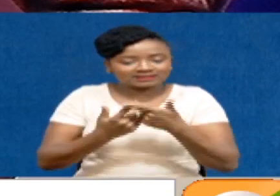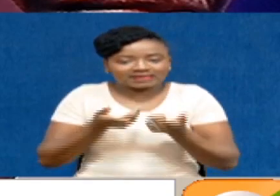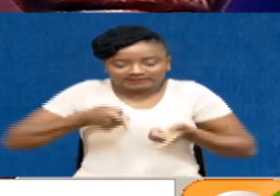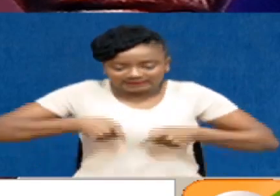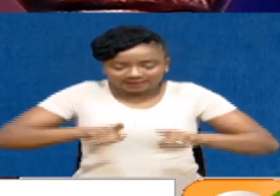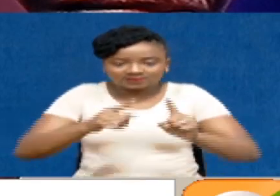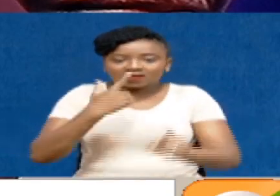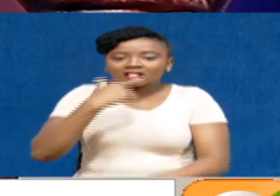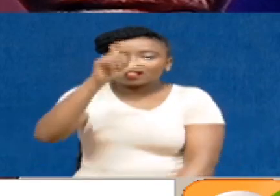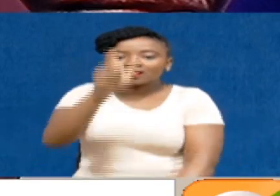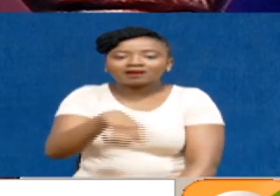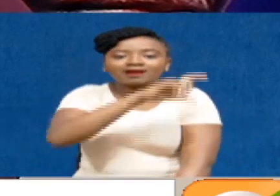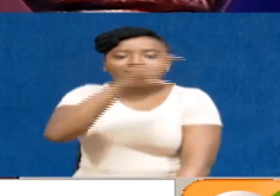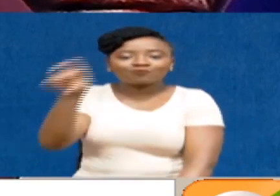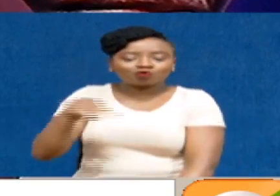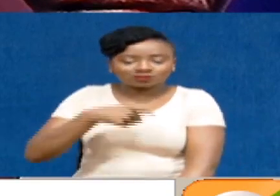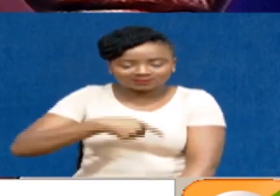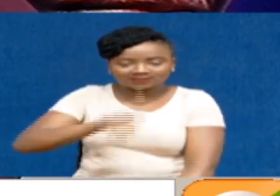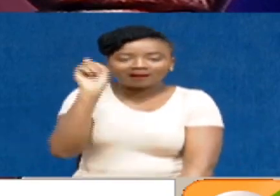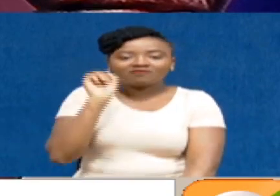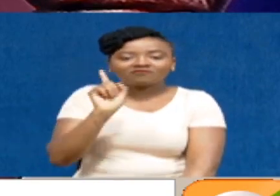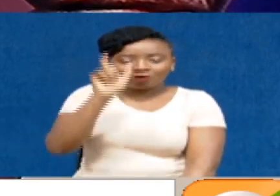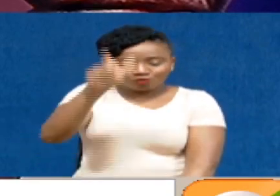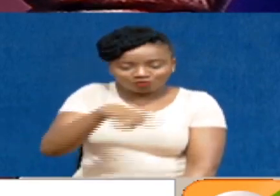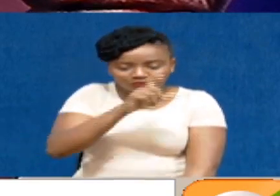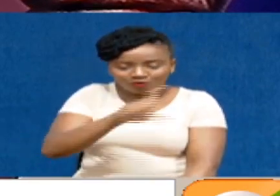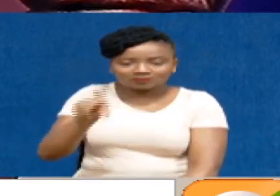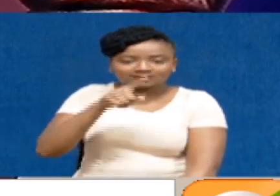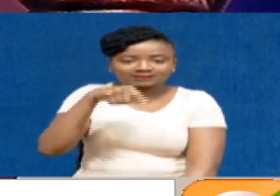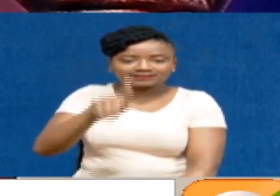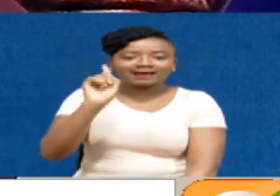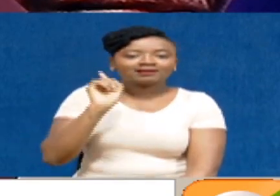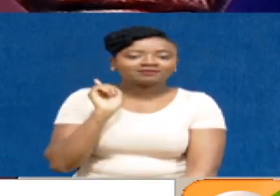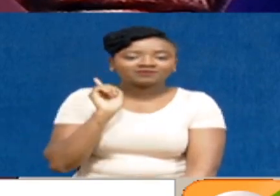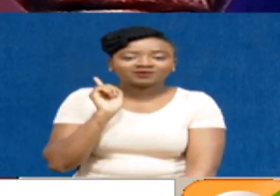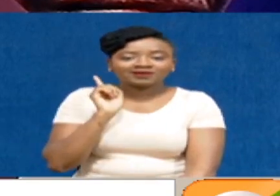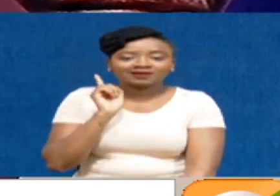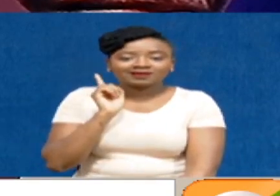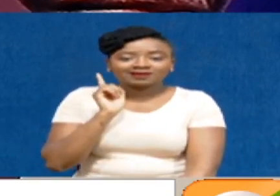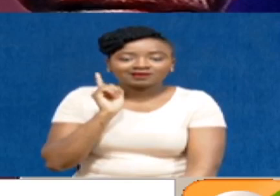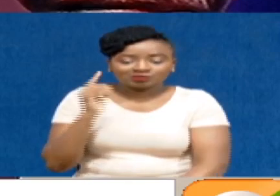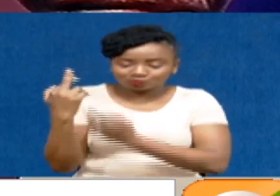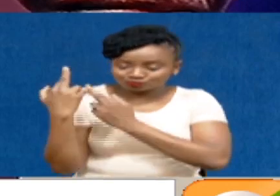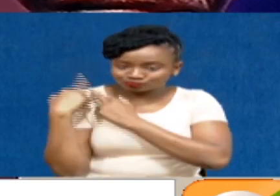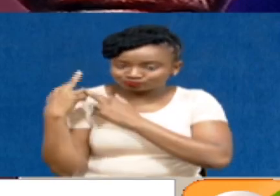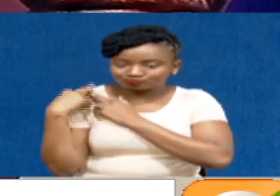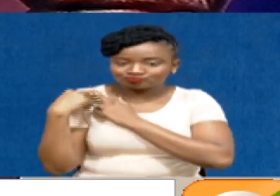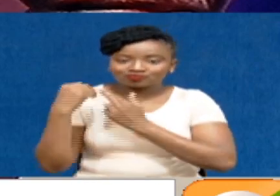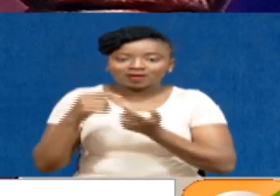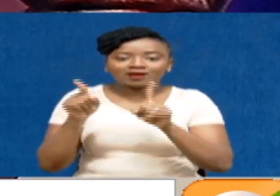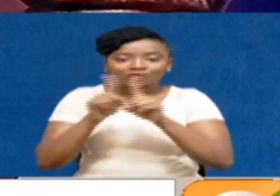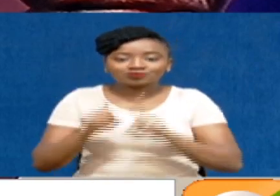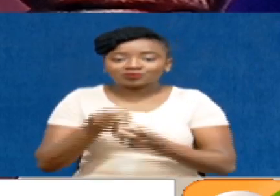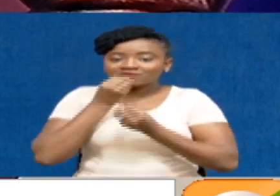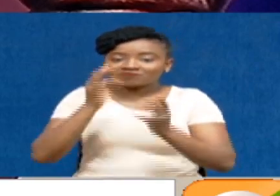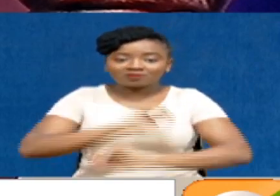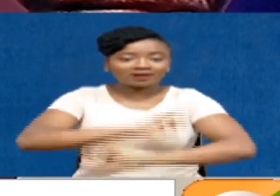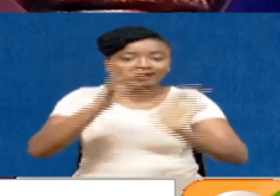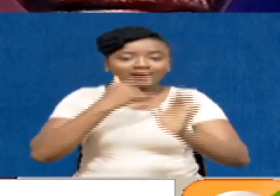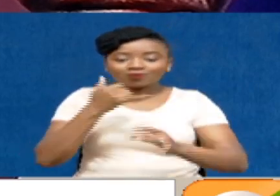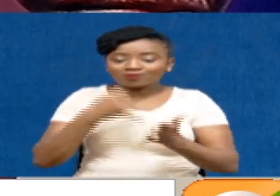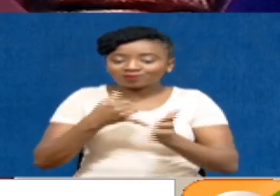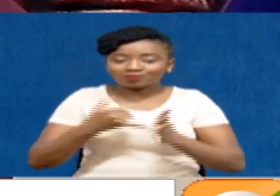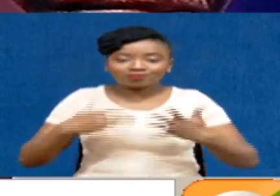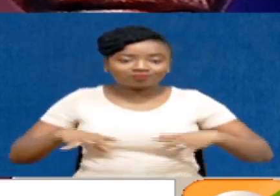mzigo wao, huku akiipa changamoto idara ya mahakama kuwaelekezea shoka wafisadi. Mwanahabari wetu wa masuala ya siasa